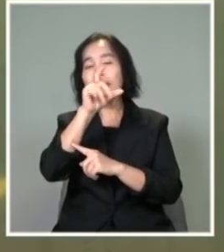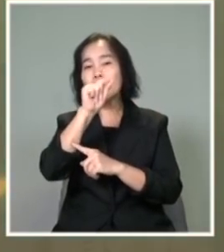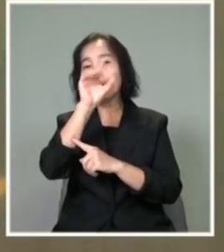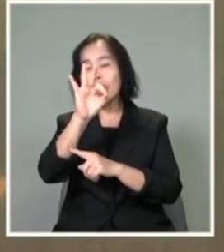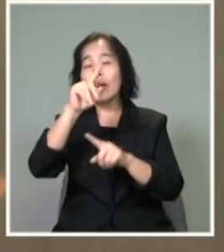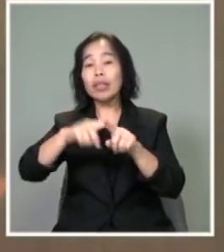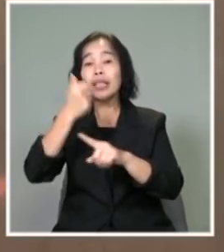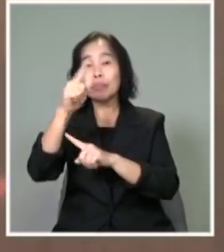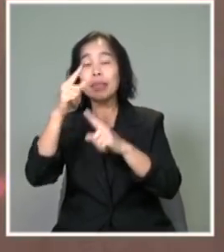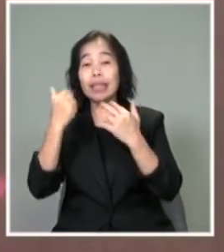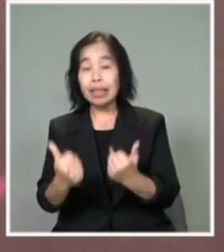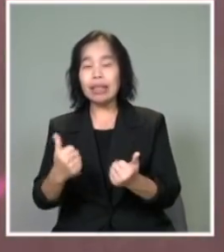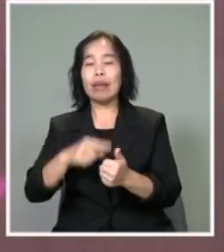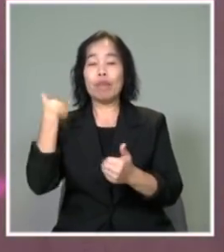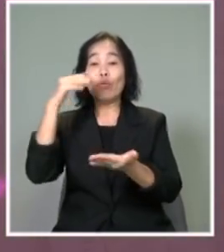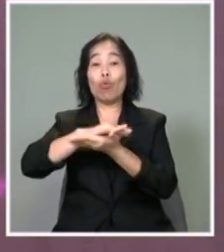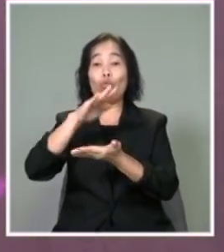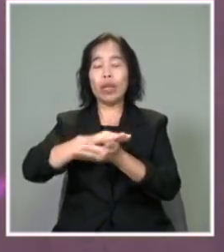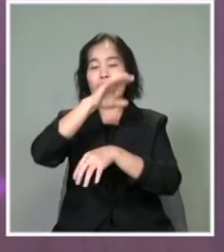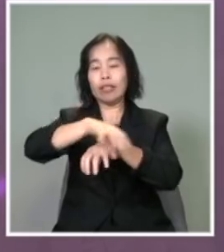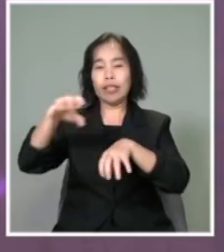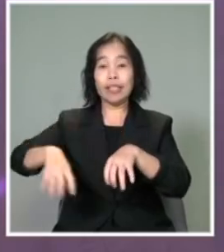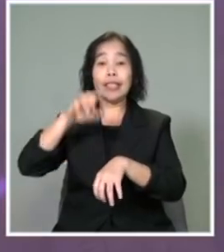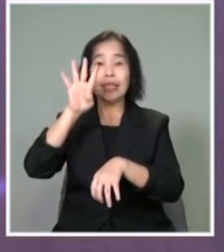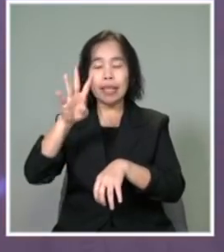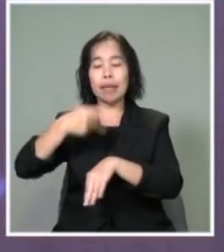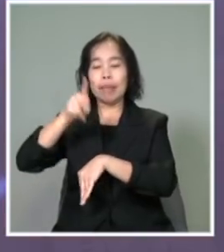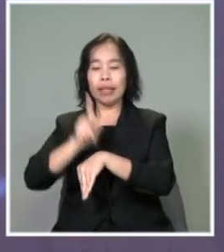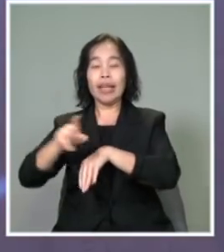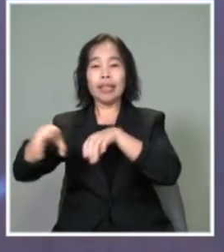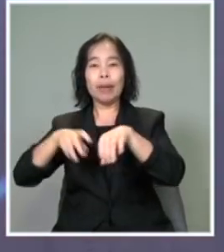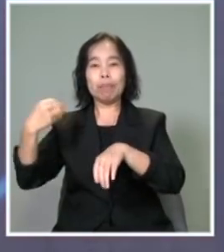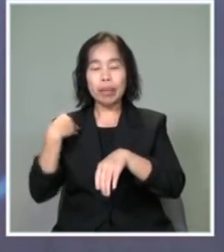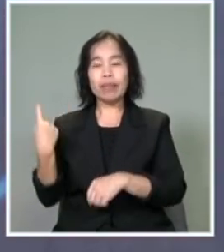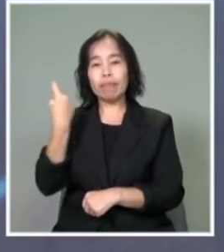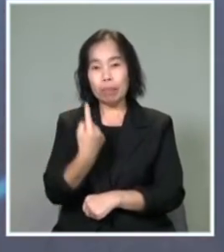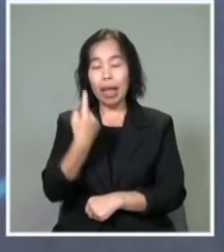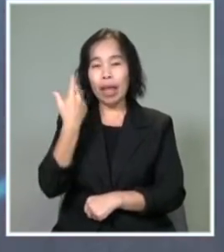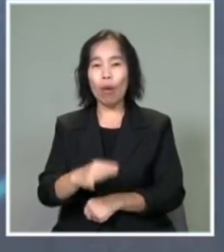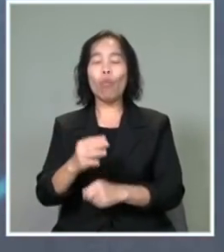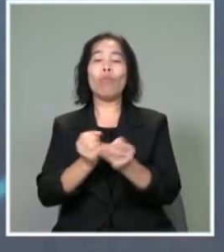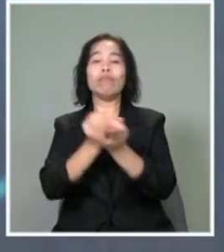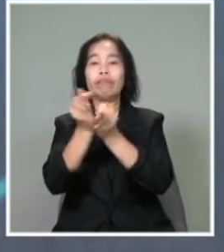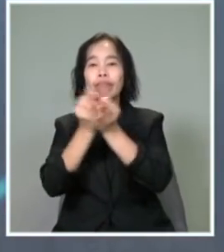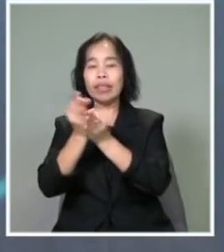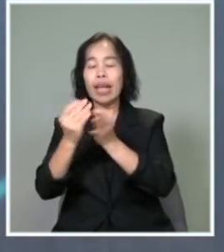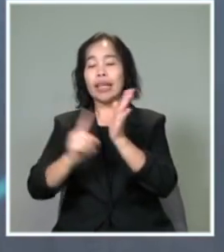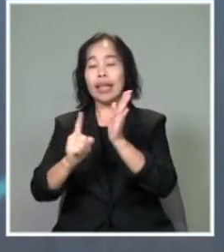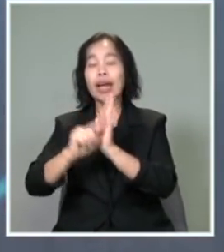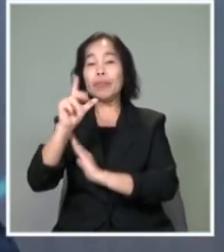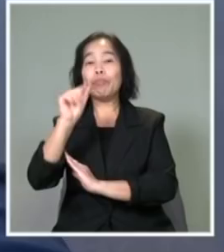ในเครือจตุทั้ง4โรงเรียนนะครับแล้วก็อาจารย์ด้วยครับมาพูดคุยกันถึงรายละเอียดของครั้งที่29ใน